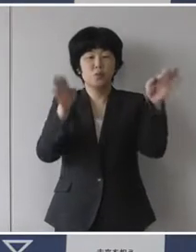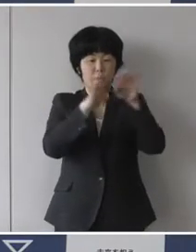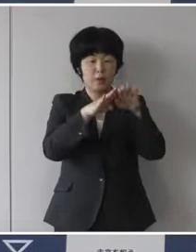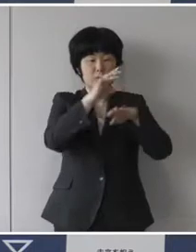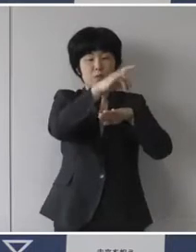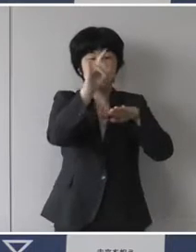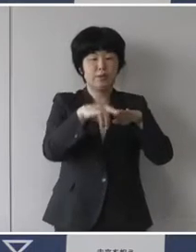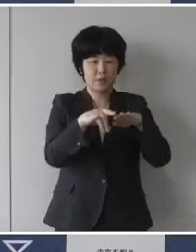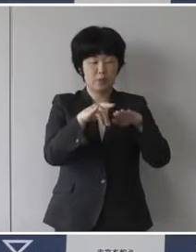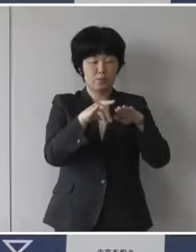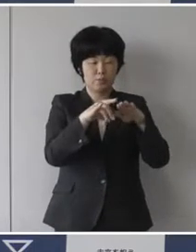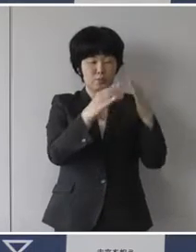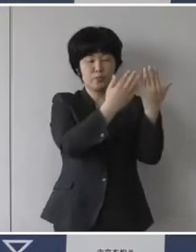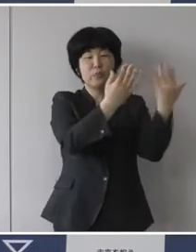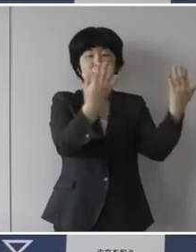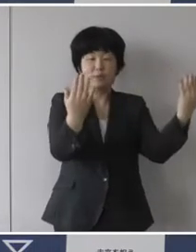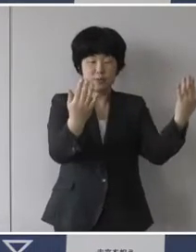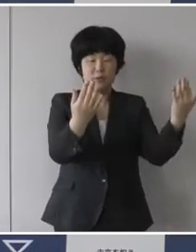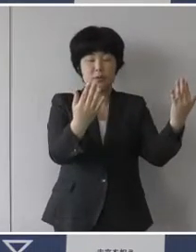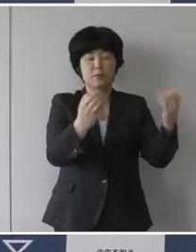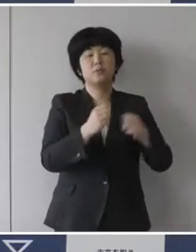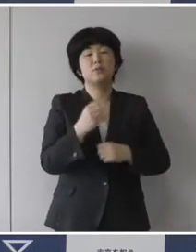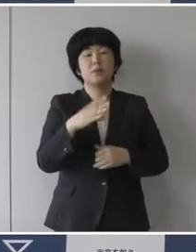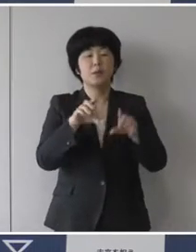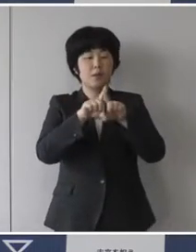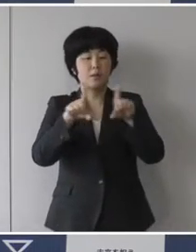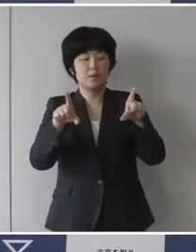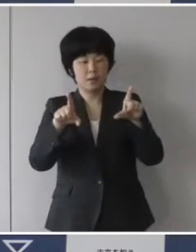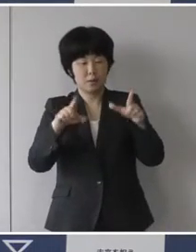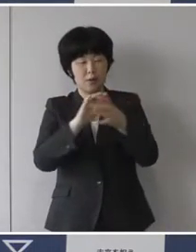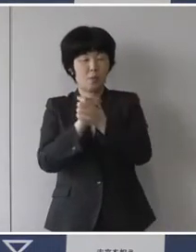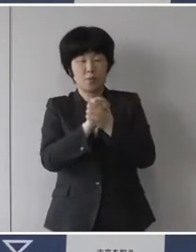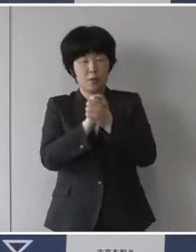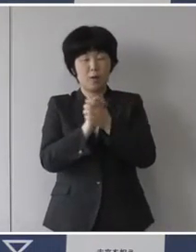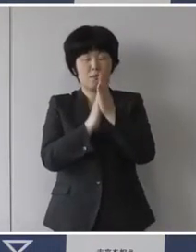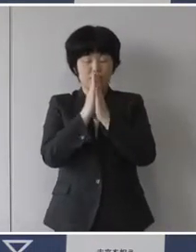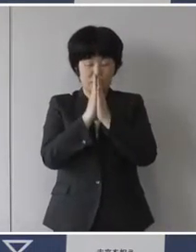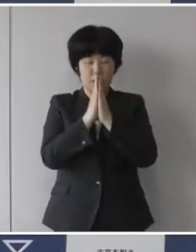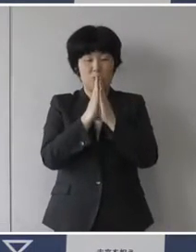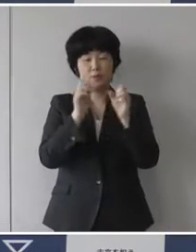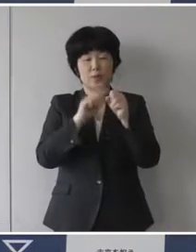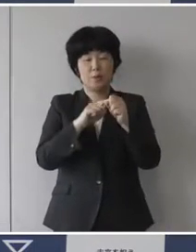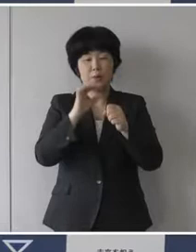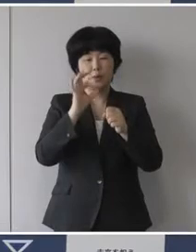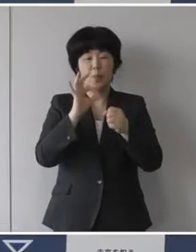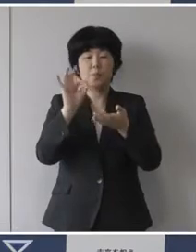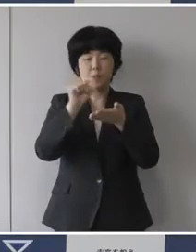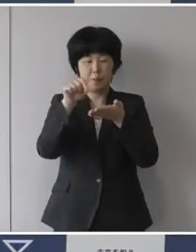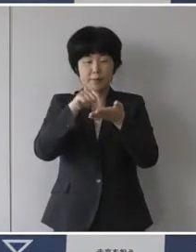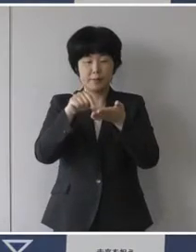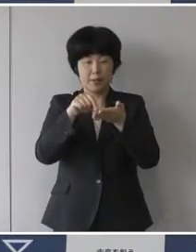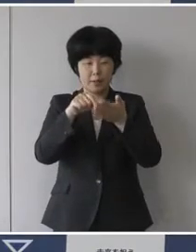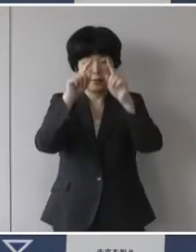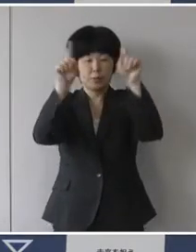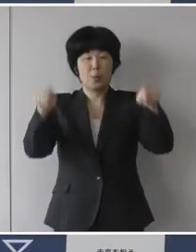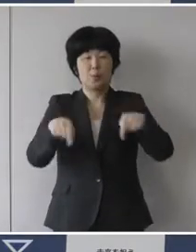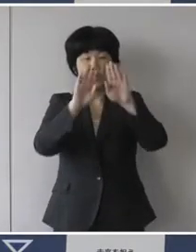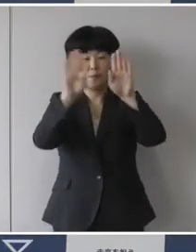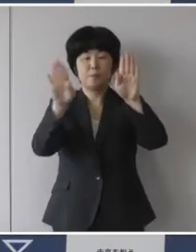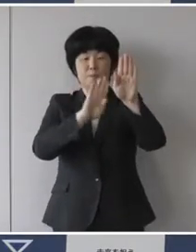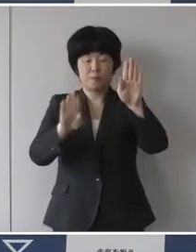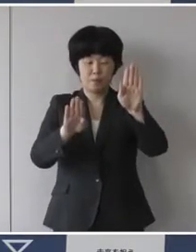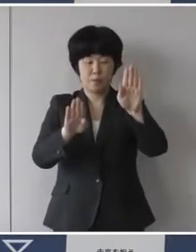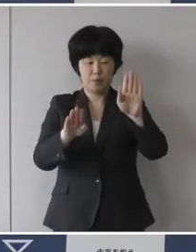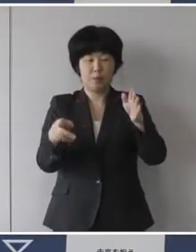とか、平和を願うメッセージボードの設置だということにも取り組んでいきたいというふうに思っています。 続きまして、各